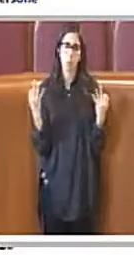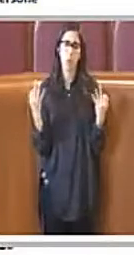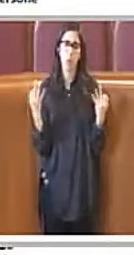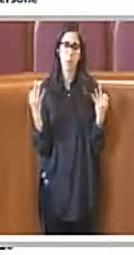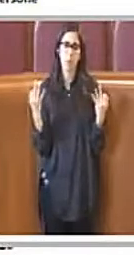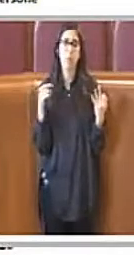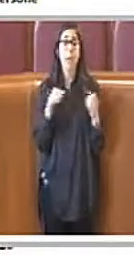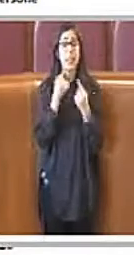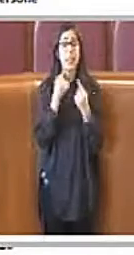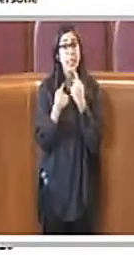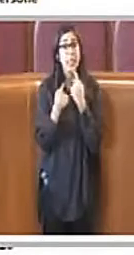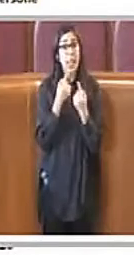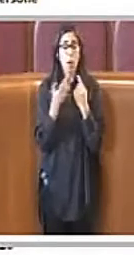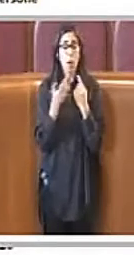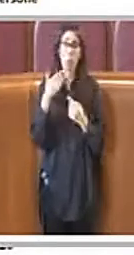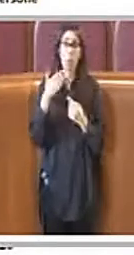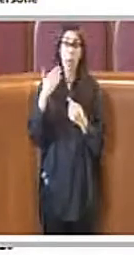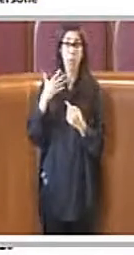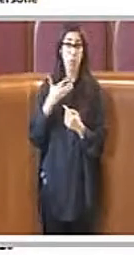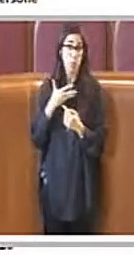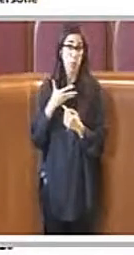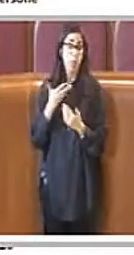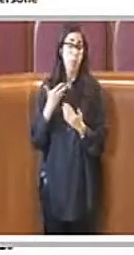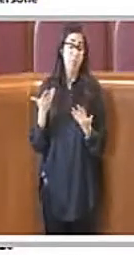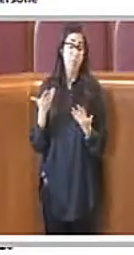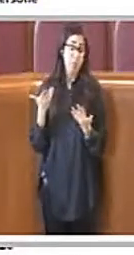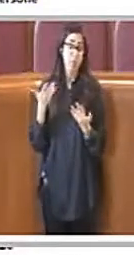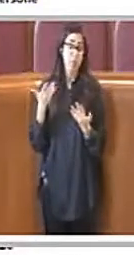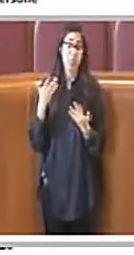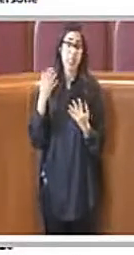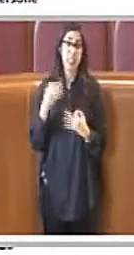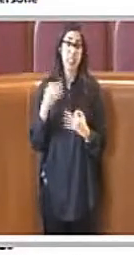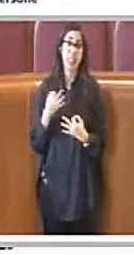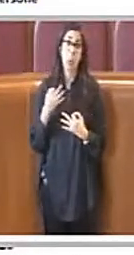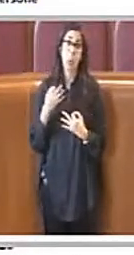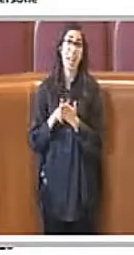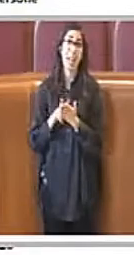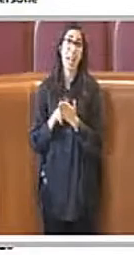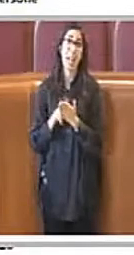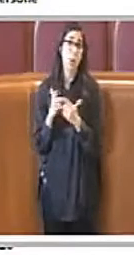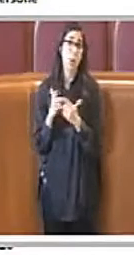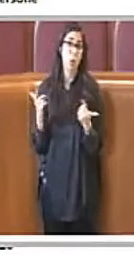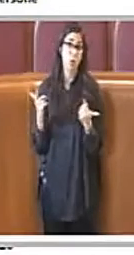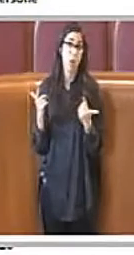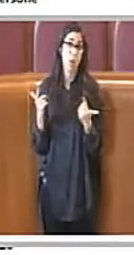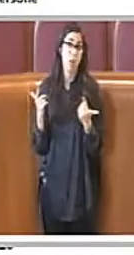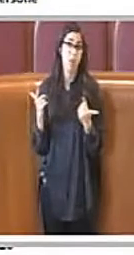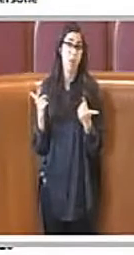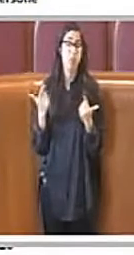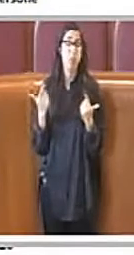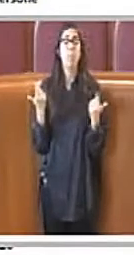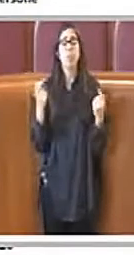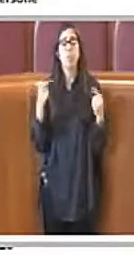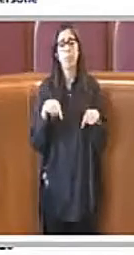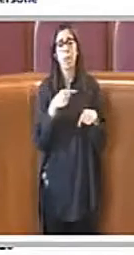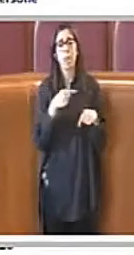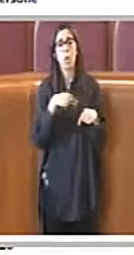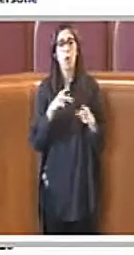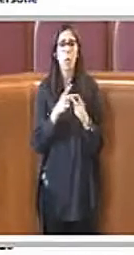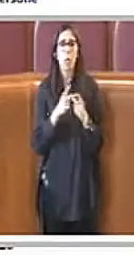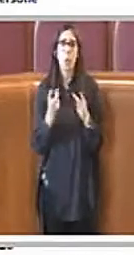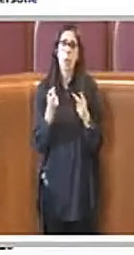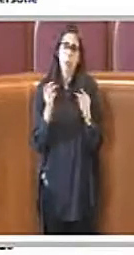nel passato se c'è stato, però non aveva avuto delle garanzie, e quindi noi cerchiamo di mettere un attimo